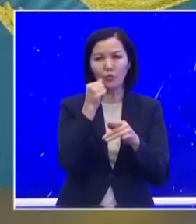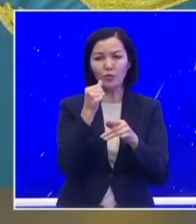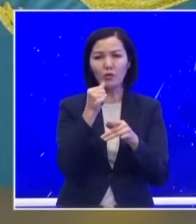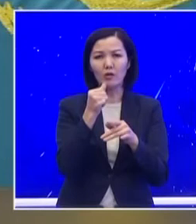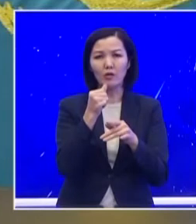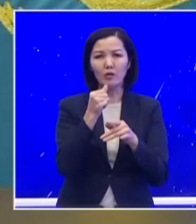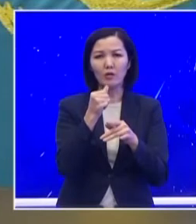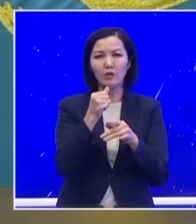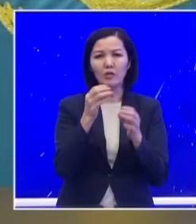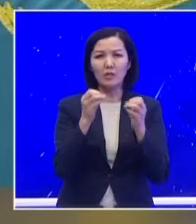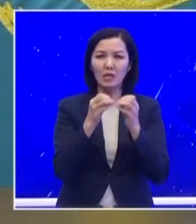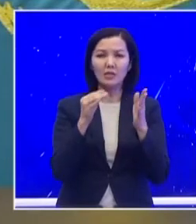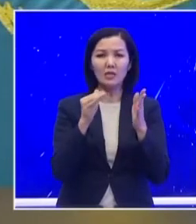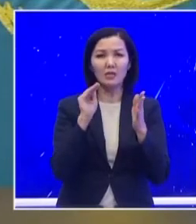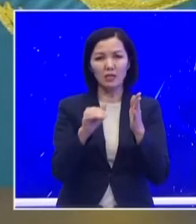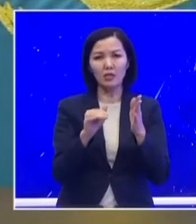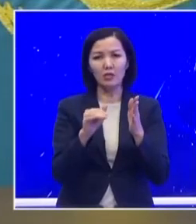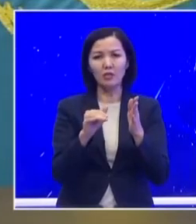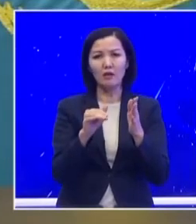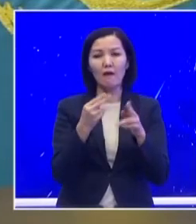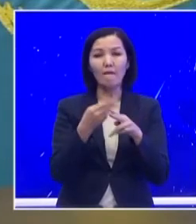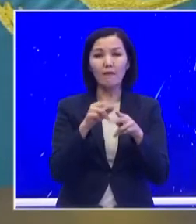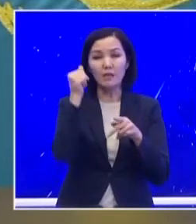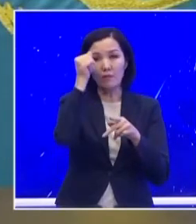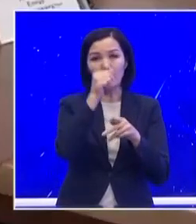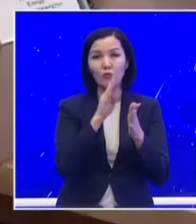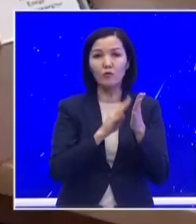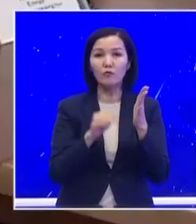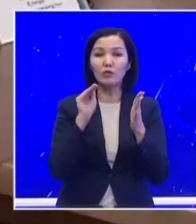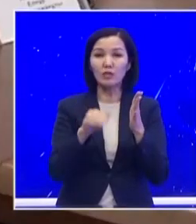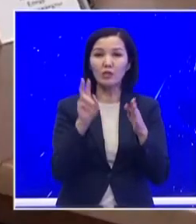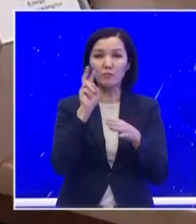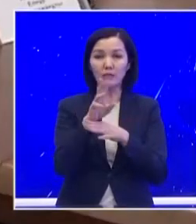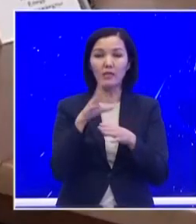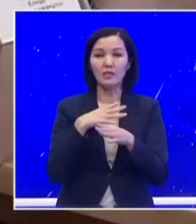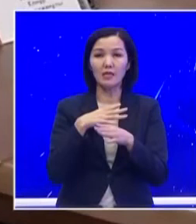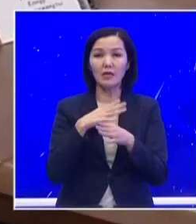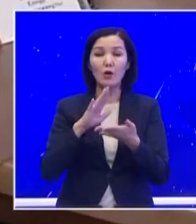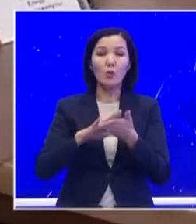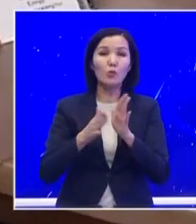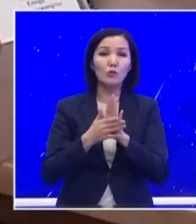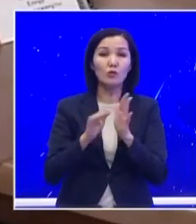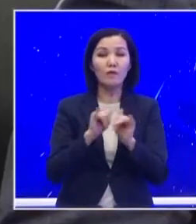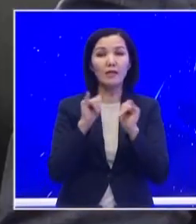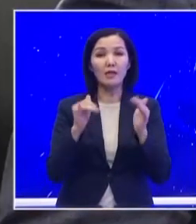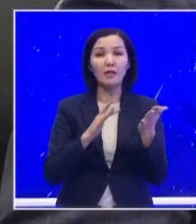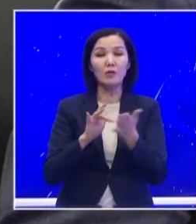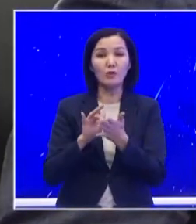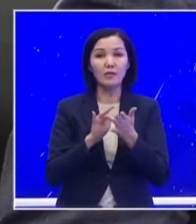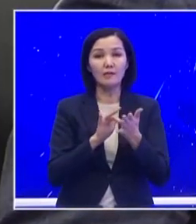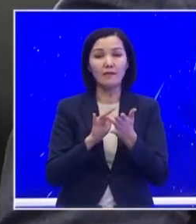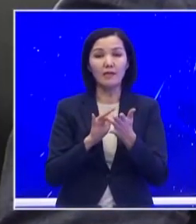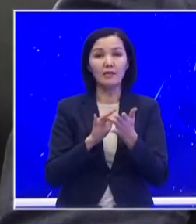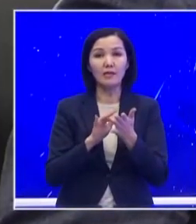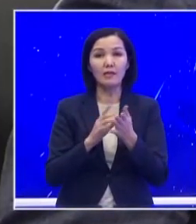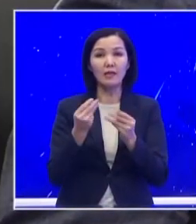до 10 тысяч. В этом году год не закончился, 90 тысяч. Создать условия для развития туризма намерены и инвесторы. На встрече